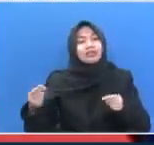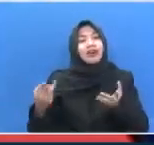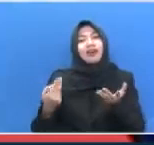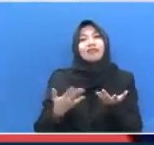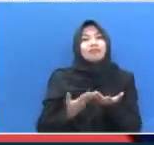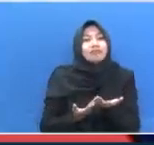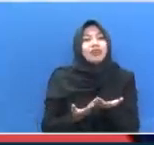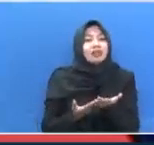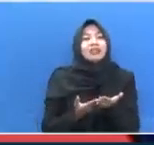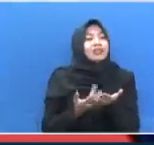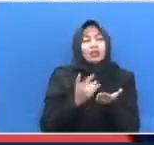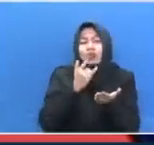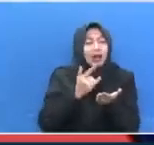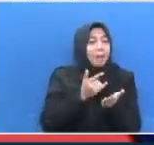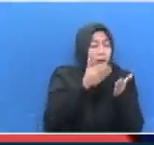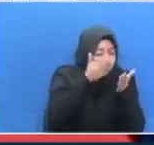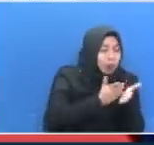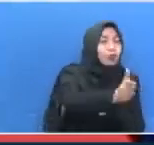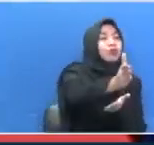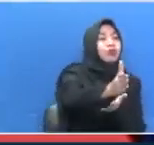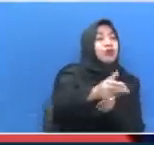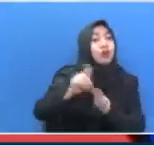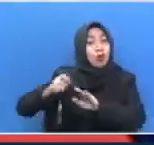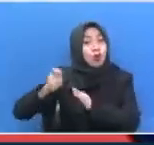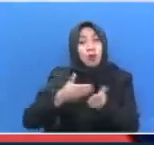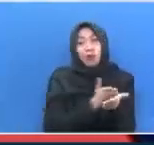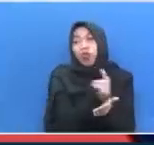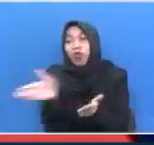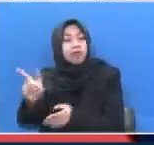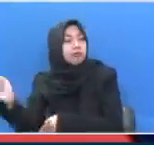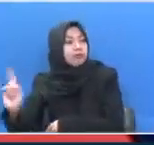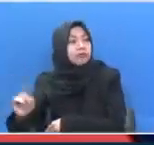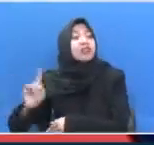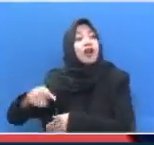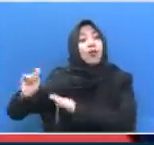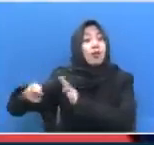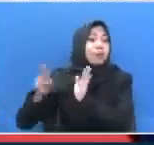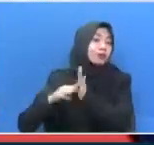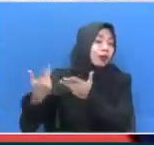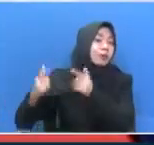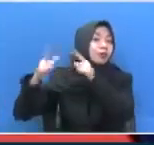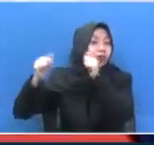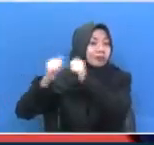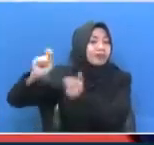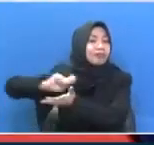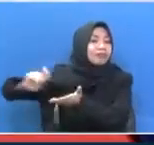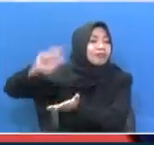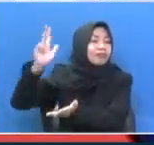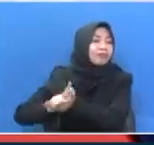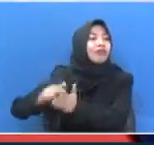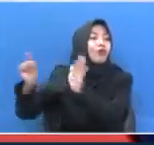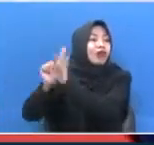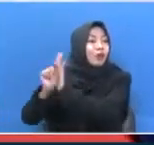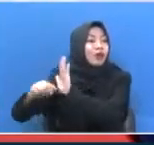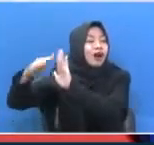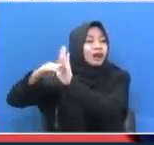substansinya hukum-hukum dan hukum kalau bicara hukum sudah bicara tentang hitam dan putih tidak bicara tentang dinamika tidak bicara tentang bagaimana